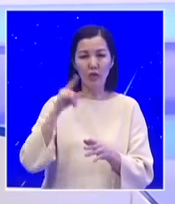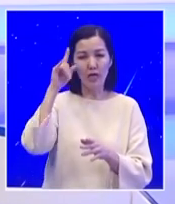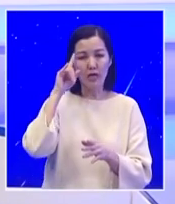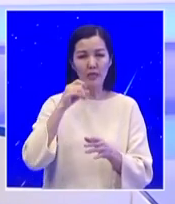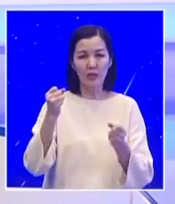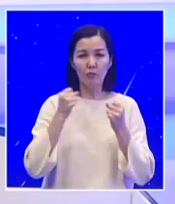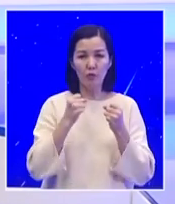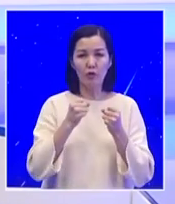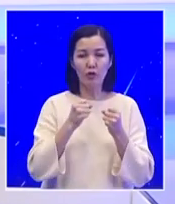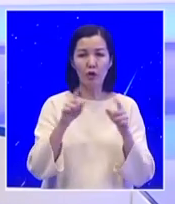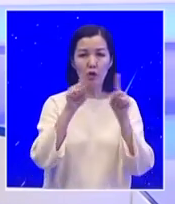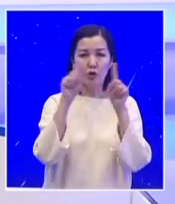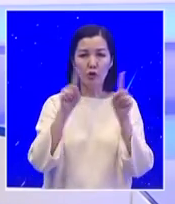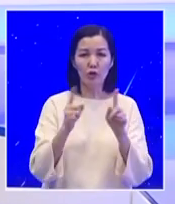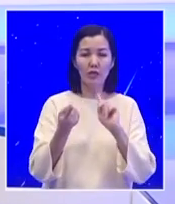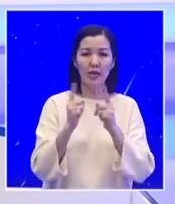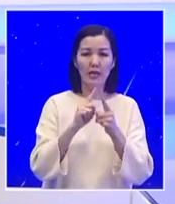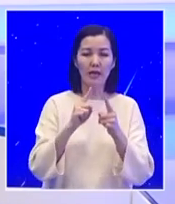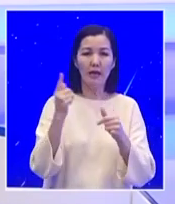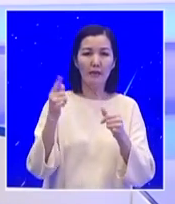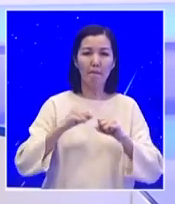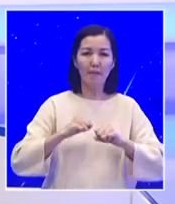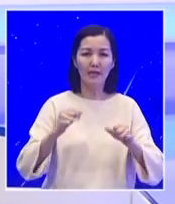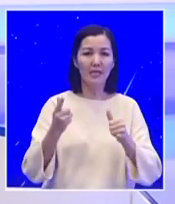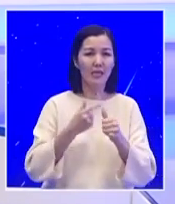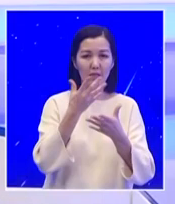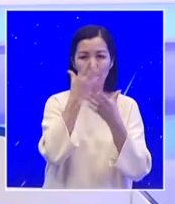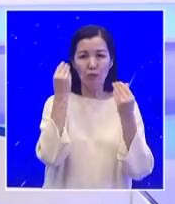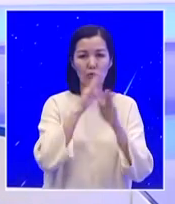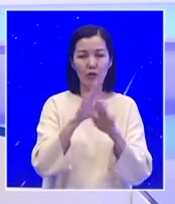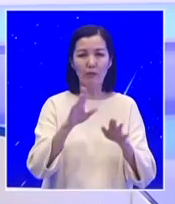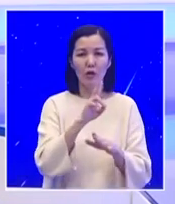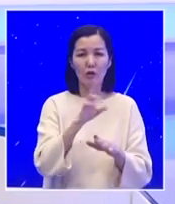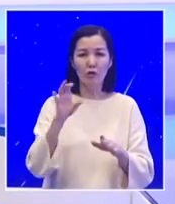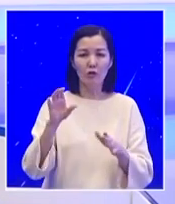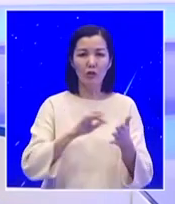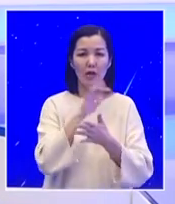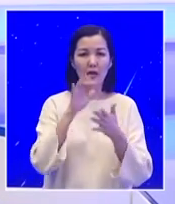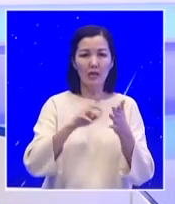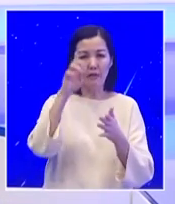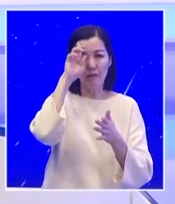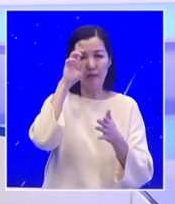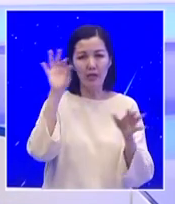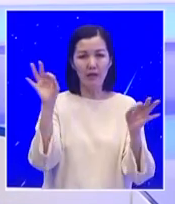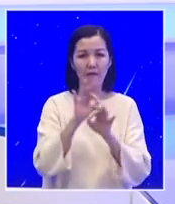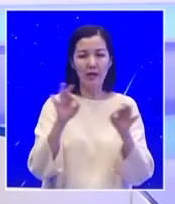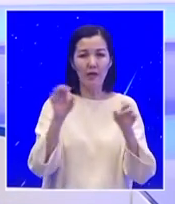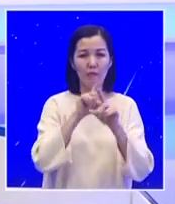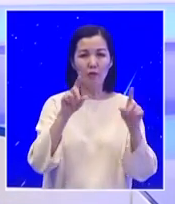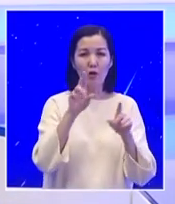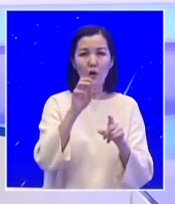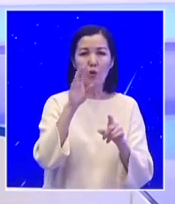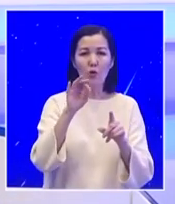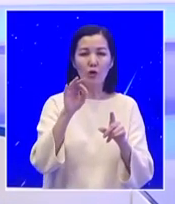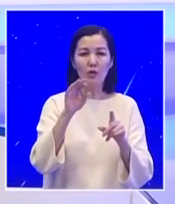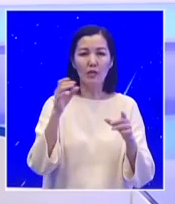3-5 жылдызына айналған батырдың есімі ұмытылмақ емес. Осыған орай Нұрсұлтан қалалық мемлекеттік академиялық филармониясы Қорқыт дәстүрлі